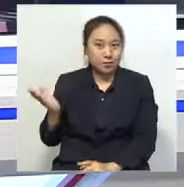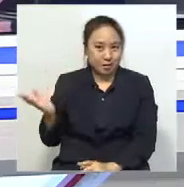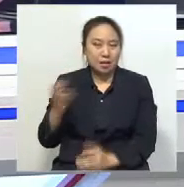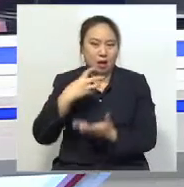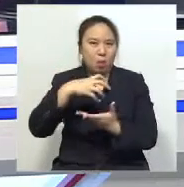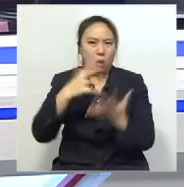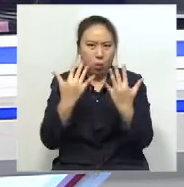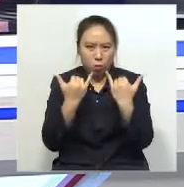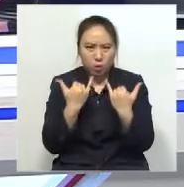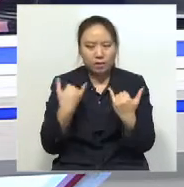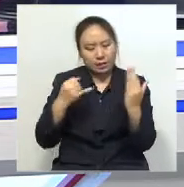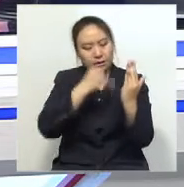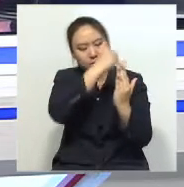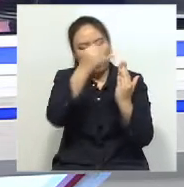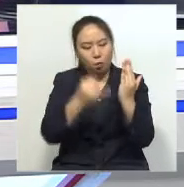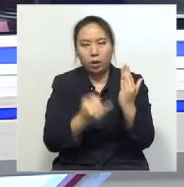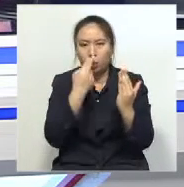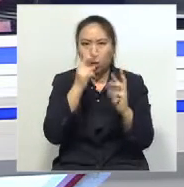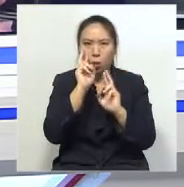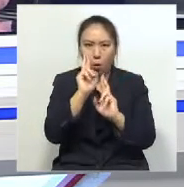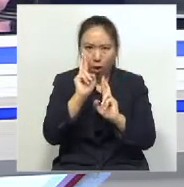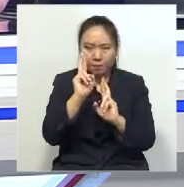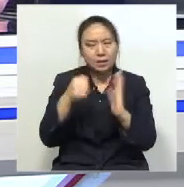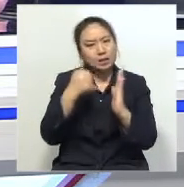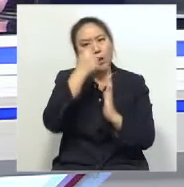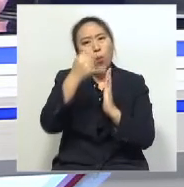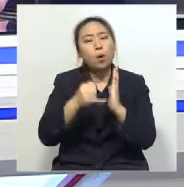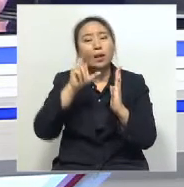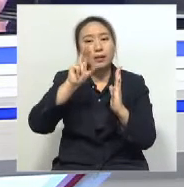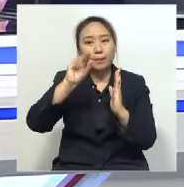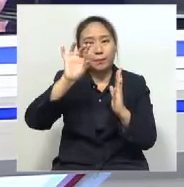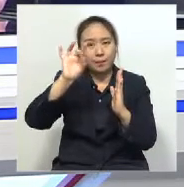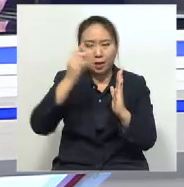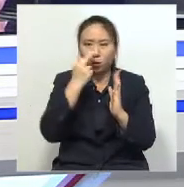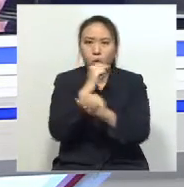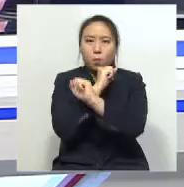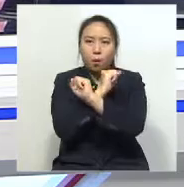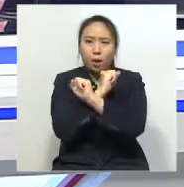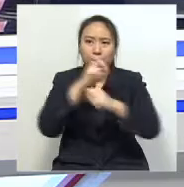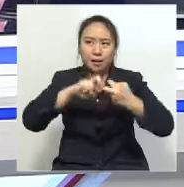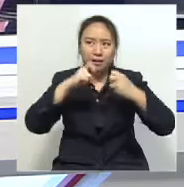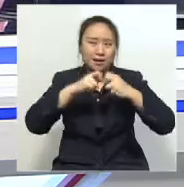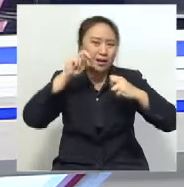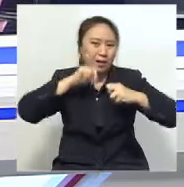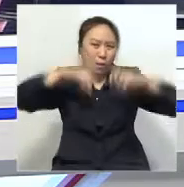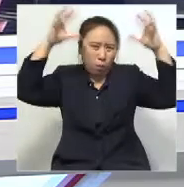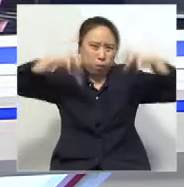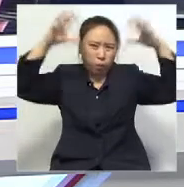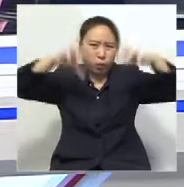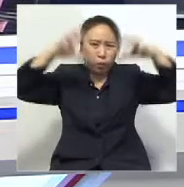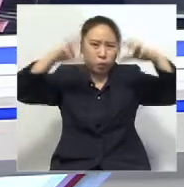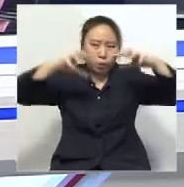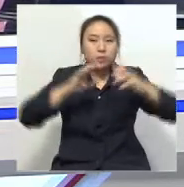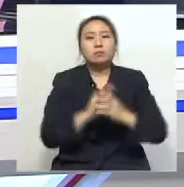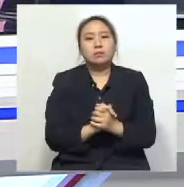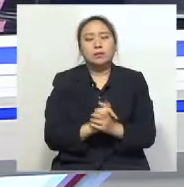วนนี้มีหลายจัหวดเลยที่ต้อง เฝ้าร่ว่างการ38 จัหวัดที่จะต้องเฝ้ารับมอกับปญหาฟนทจะตกลงมาต่อเonือง